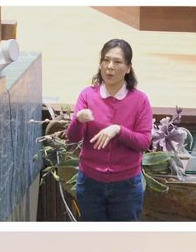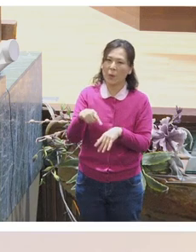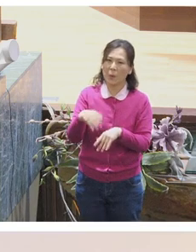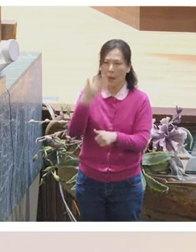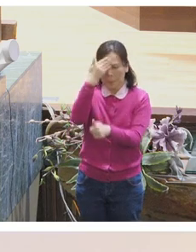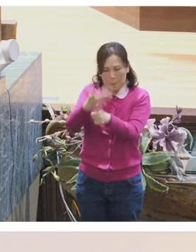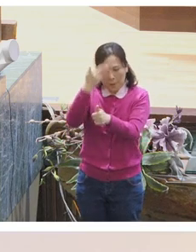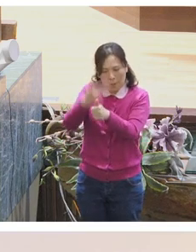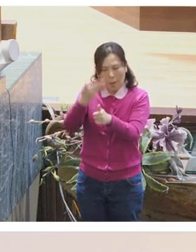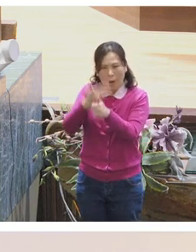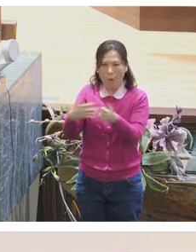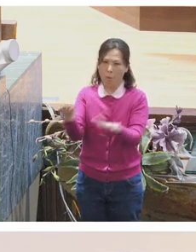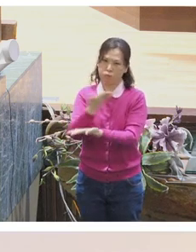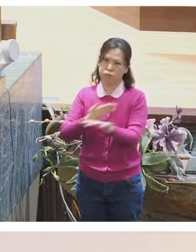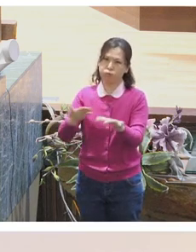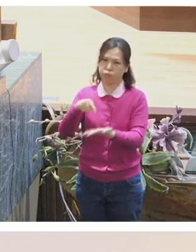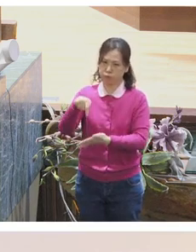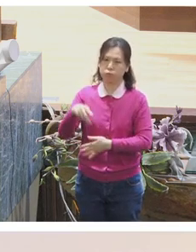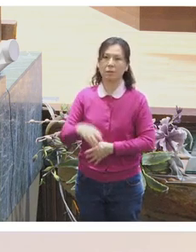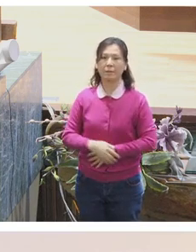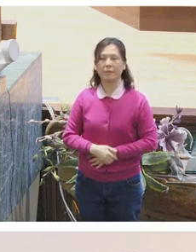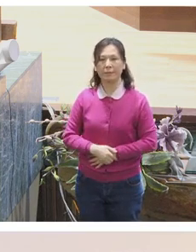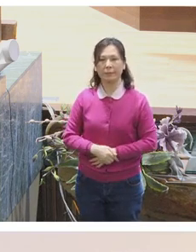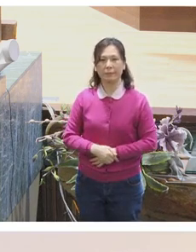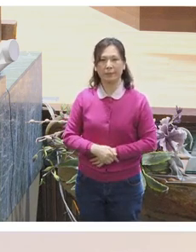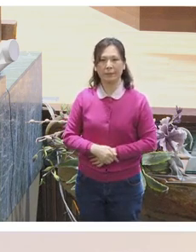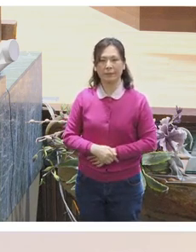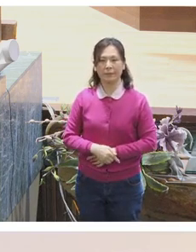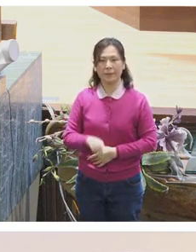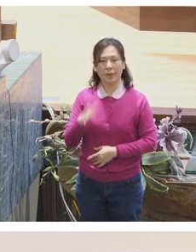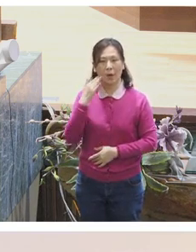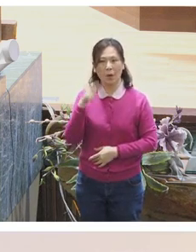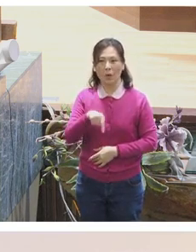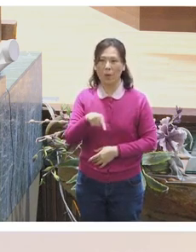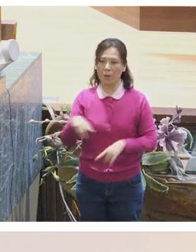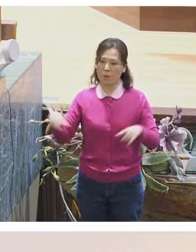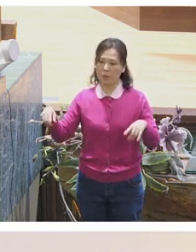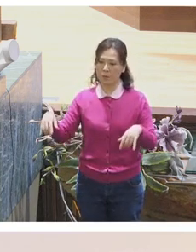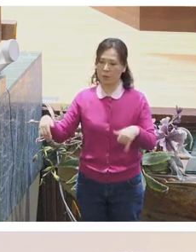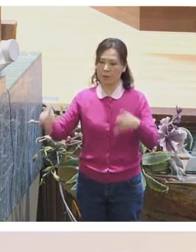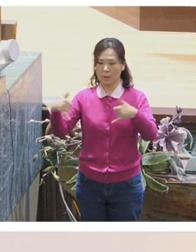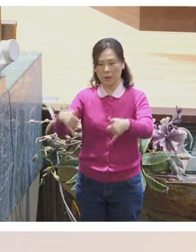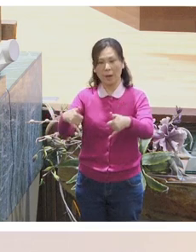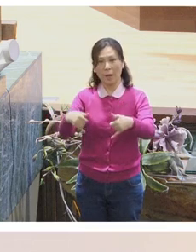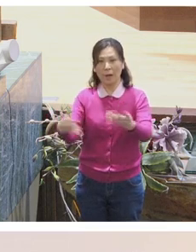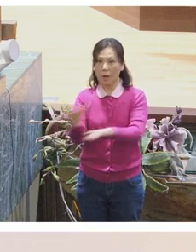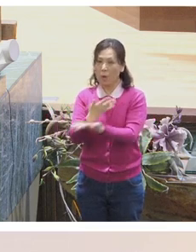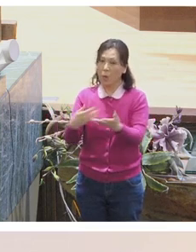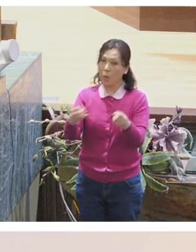通跟交流。好，那所以大家可能在互相沟通交流的时候，如